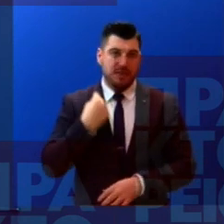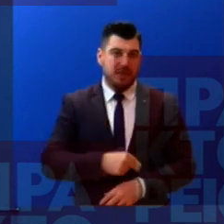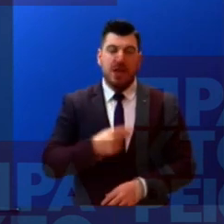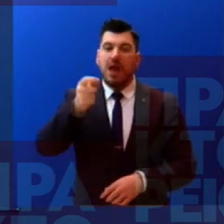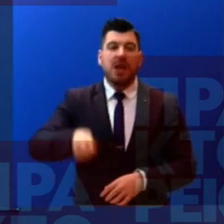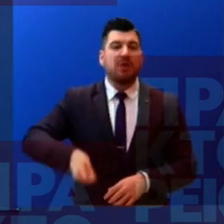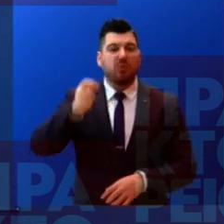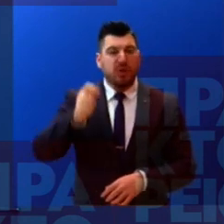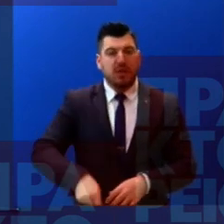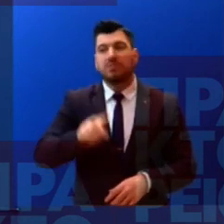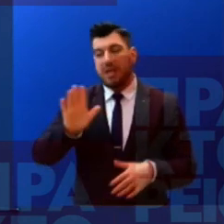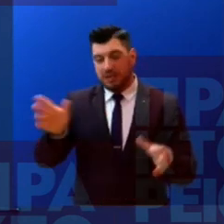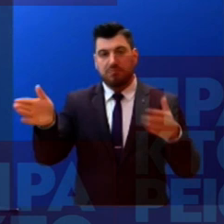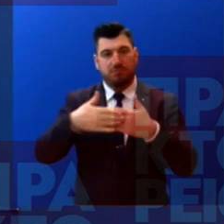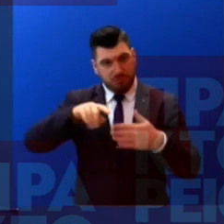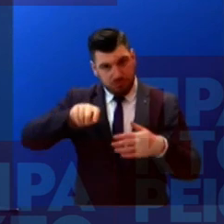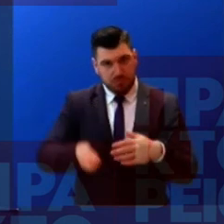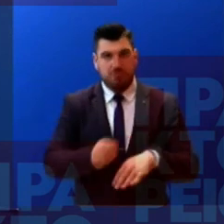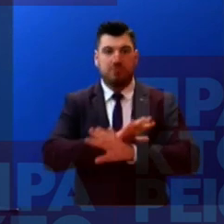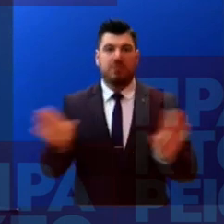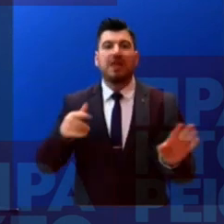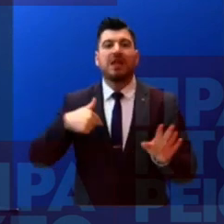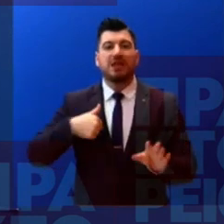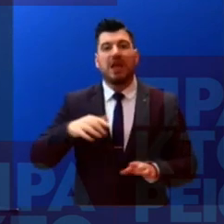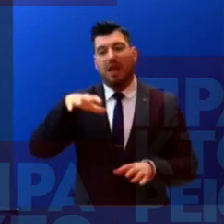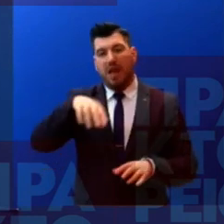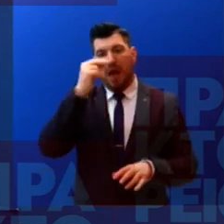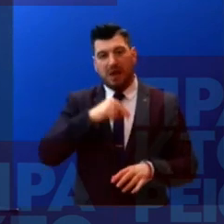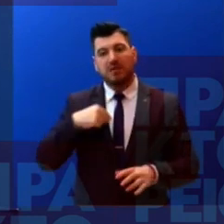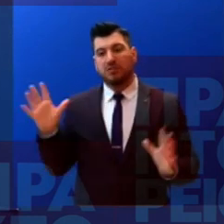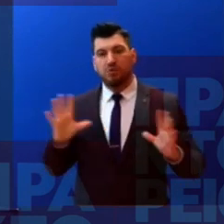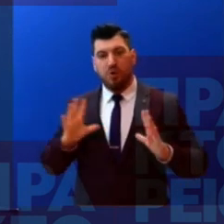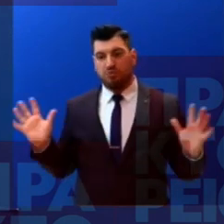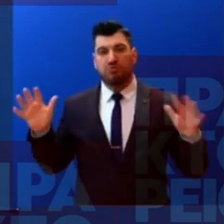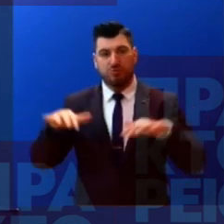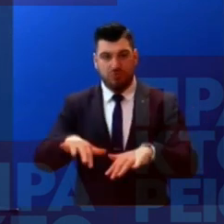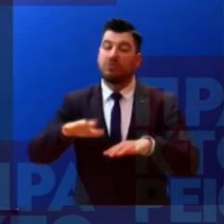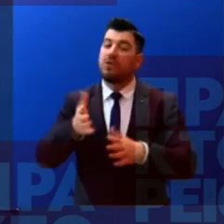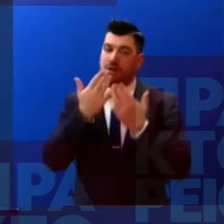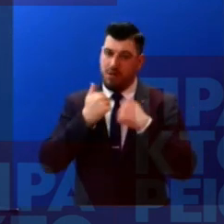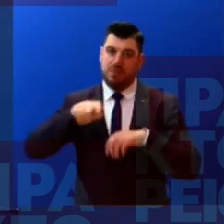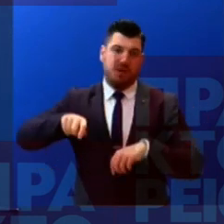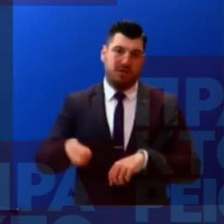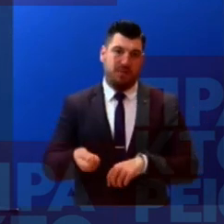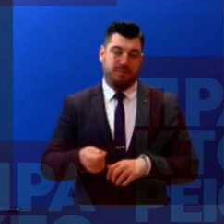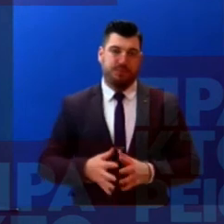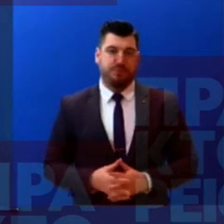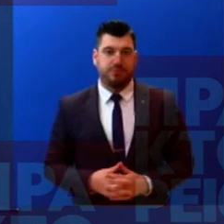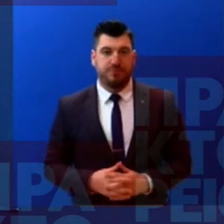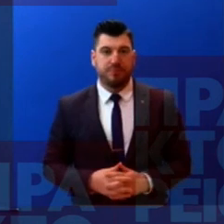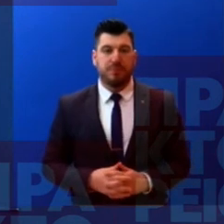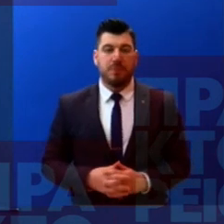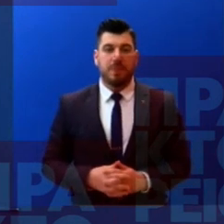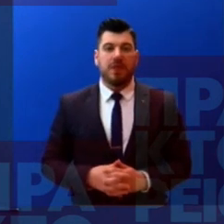λειτουργίες θα γίνουν και κλεισμένων των θυρών και οι εκκλησίες θα είναι κλειστές για τους πιστούς καθ' όλη τη διάρκεια της Μεγάλης Εβδομάδας.